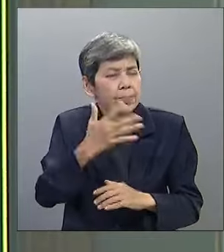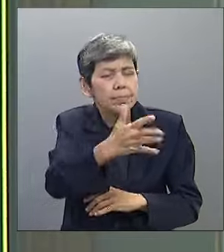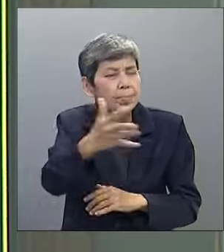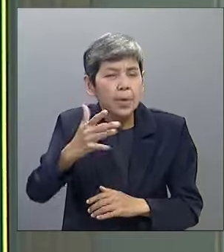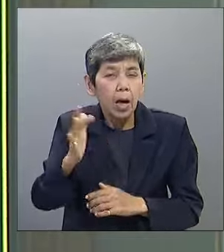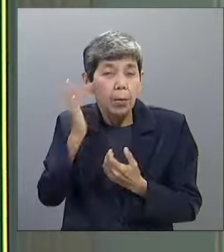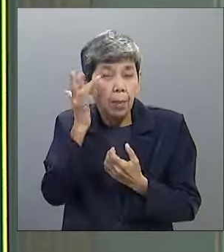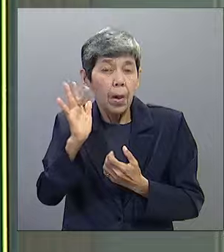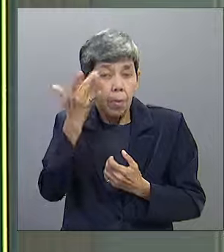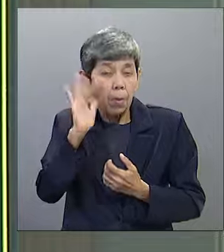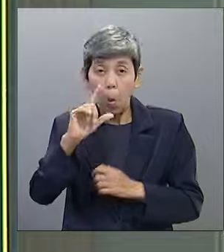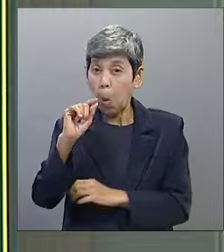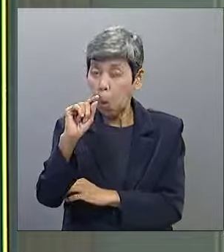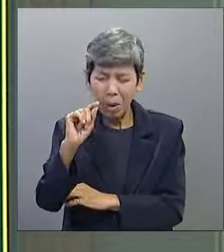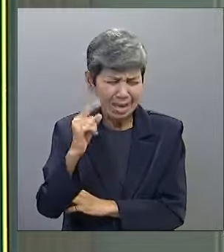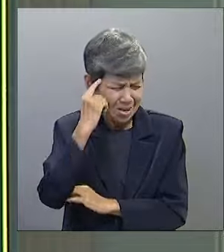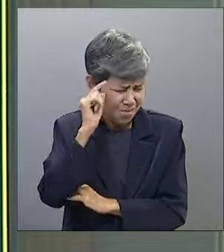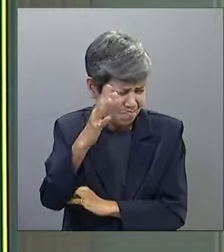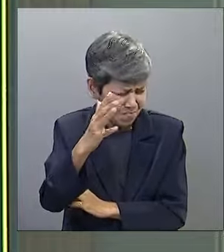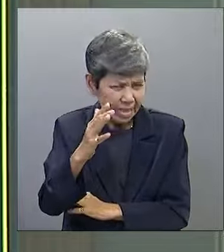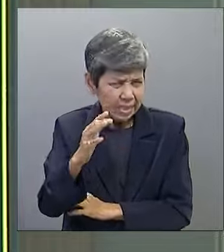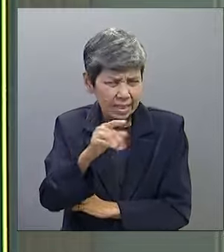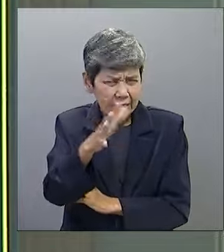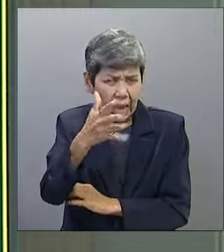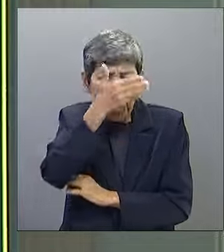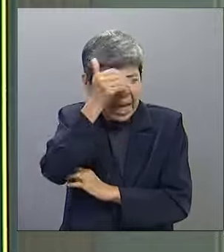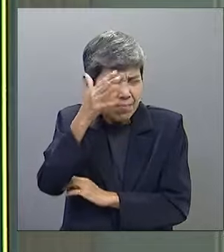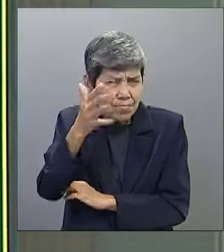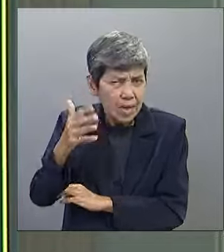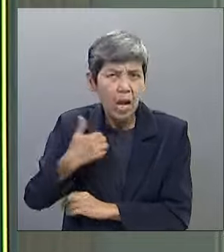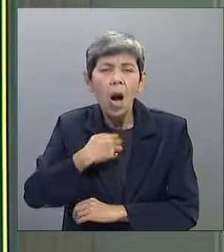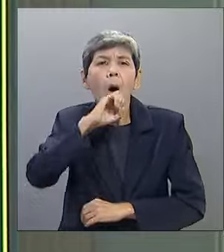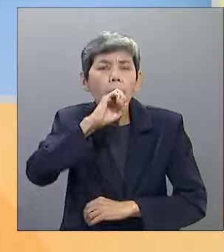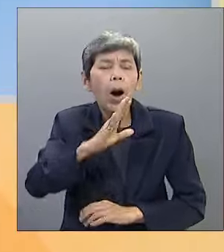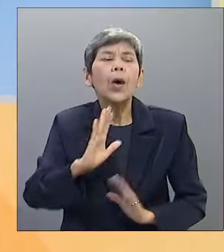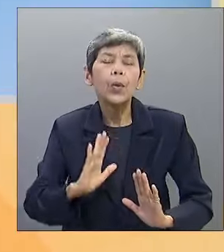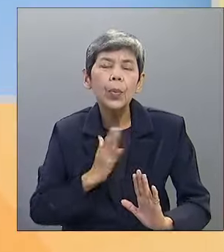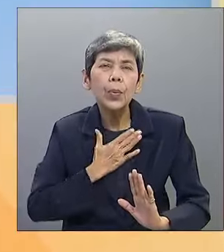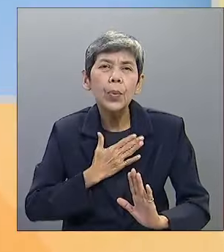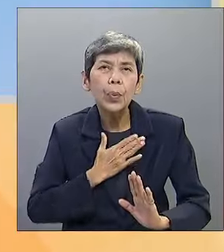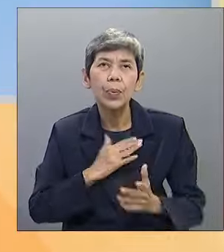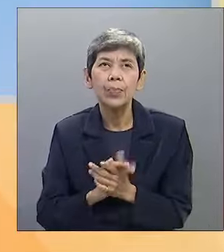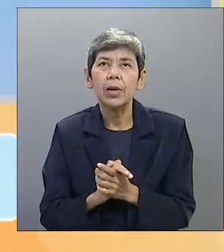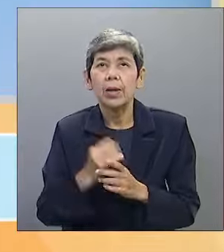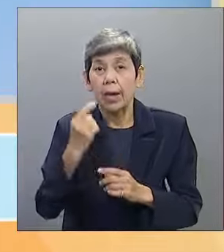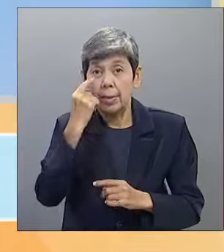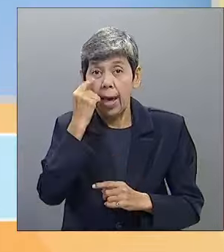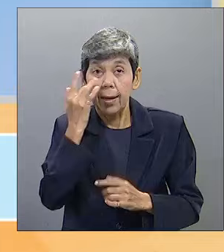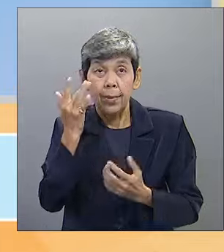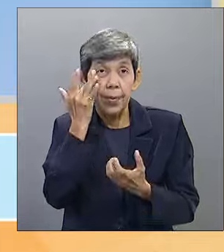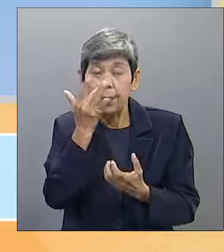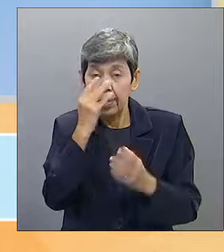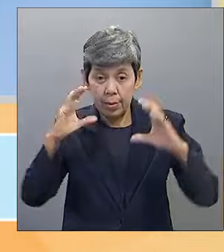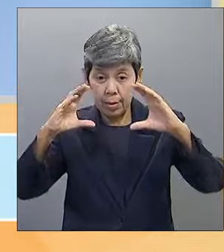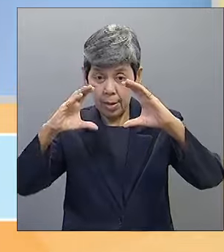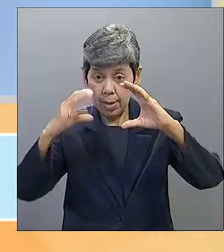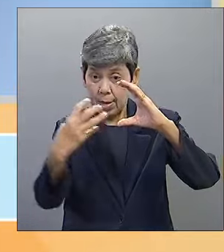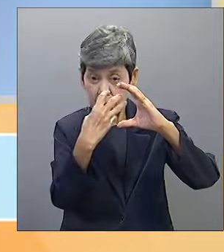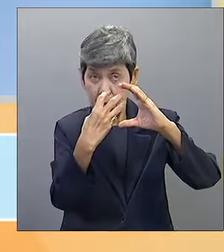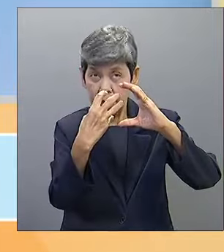คอนแทคเลนส์ตั้ง20กว่าอันก็คือแล้วก็บอกให้ทุกท่านสบายใจนะครับว่าจริงๆลูกตาของเราเนี่ยมันมี